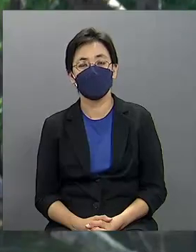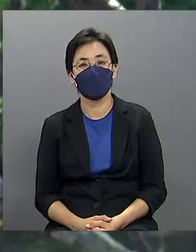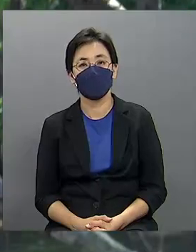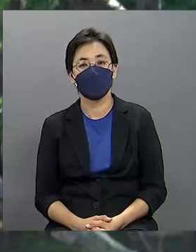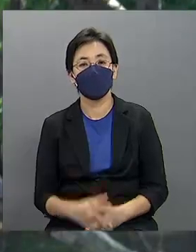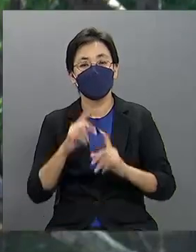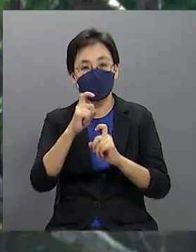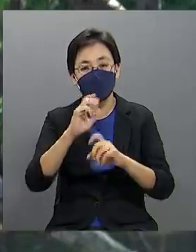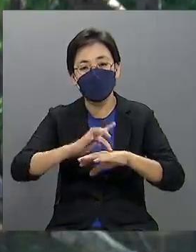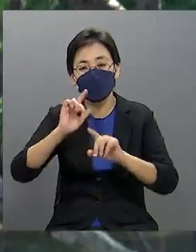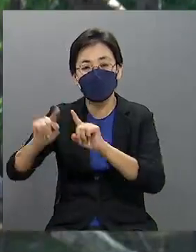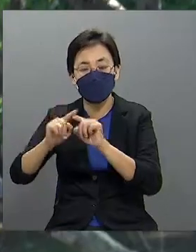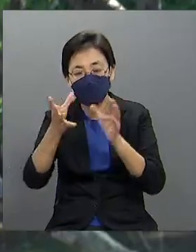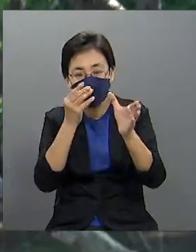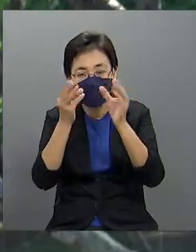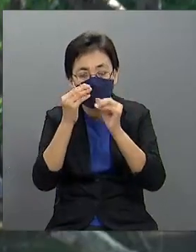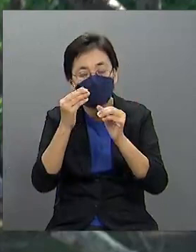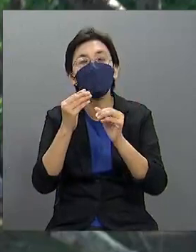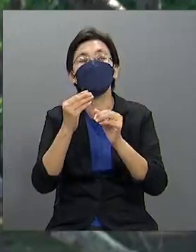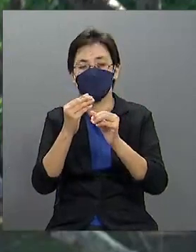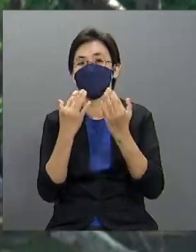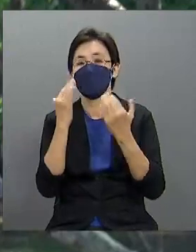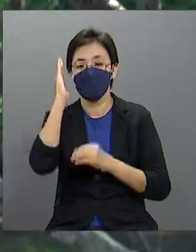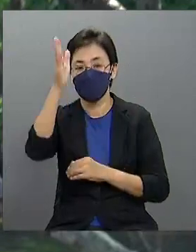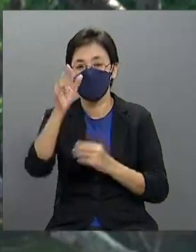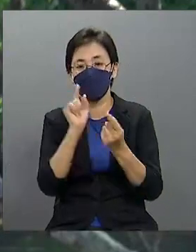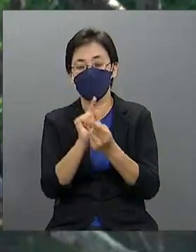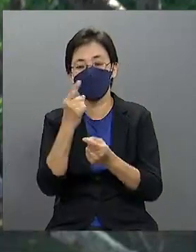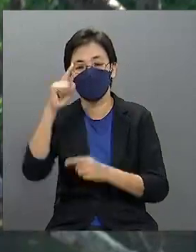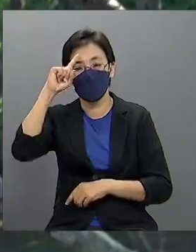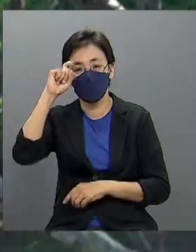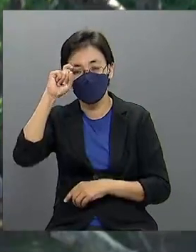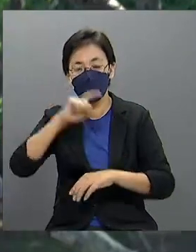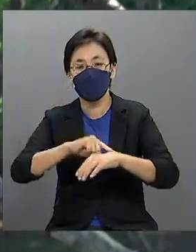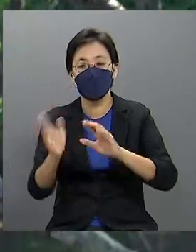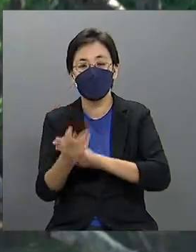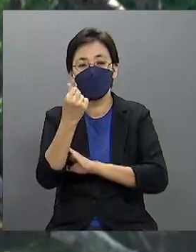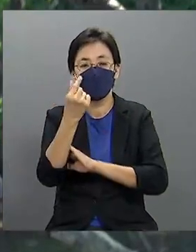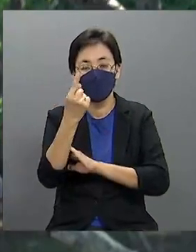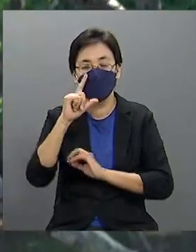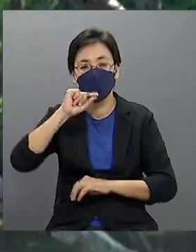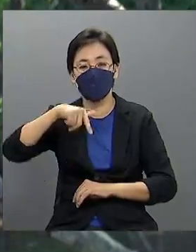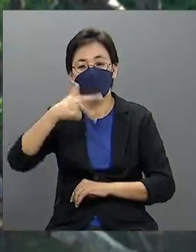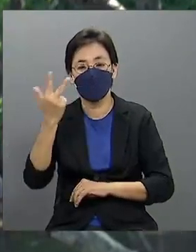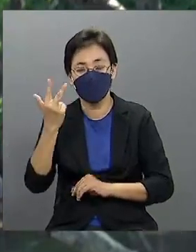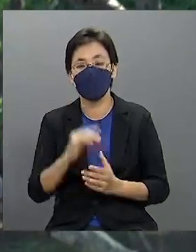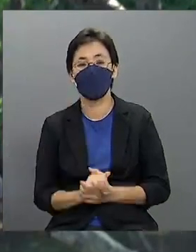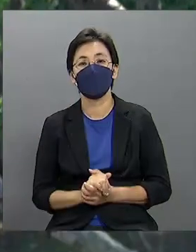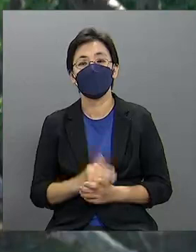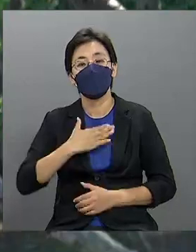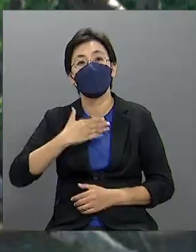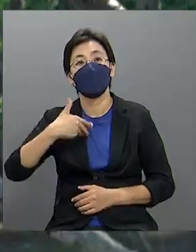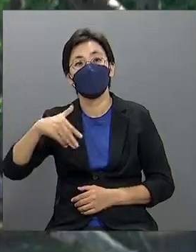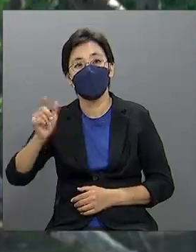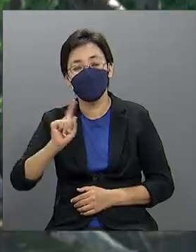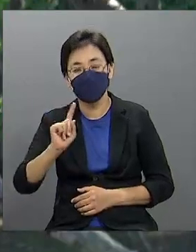หมดของเรา วันนี้นะคะตดตามรู้สรไฟได้ให่ทุกวนเธอ10EN unfolding ทางไย planningก่อนจากกัวัี้ ไปลทีม